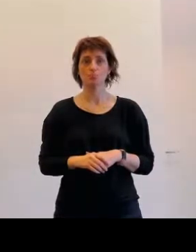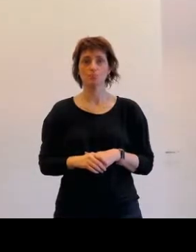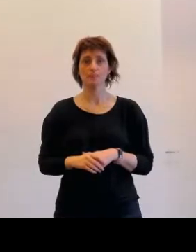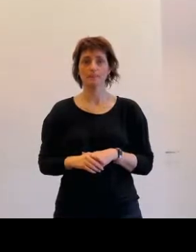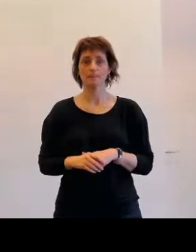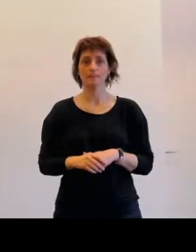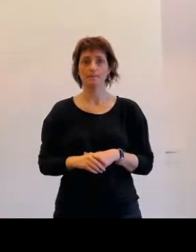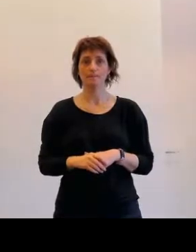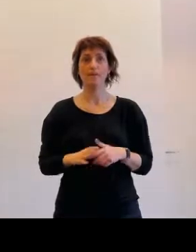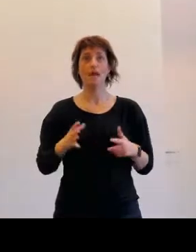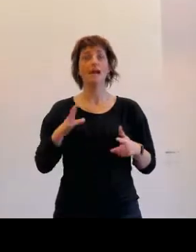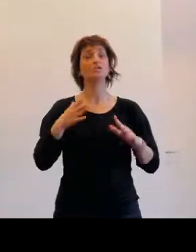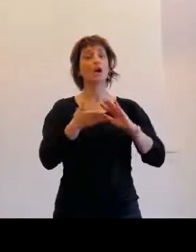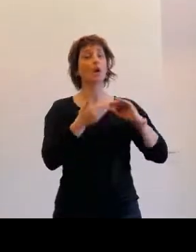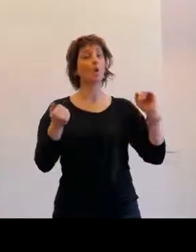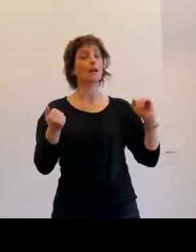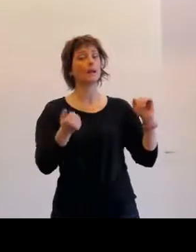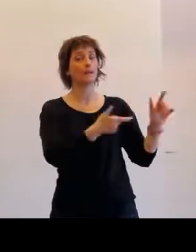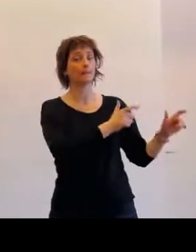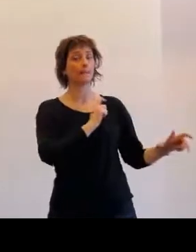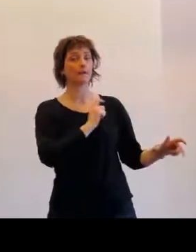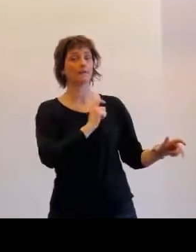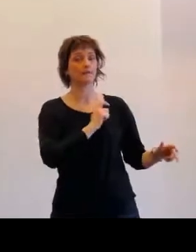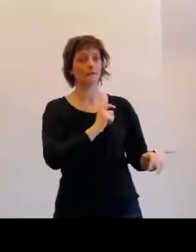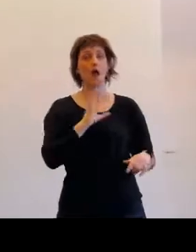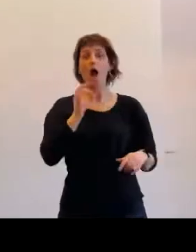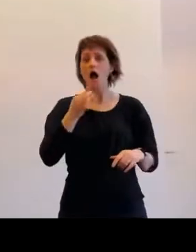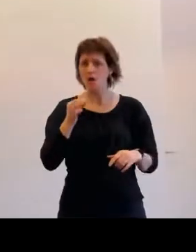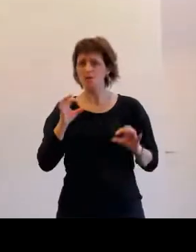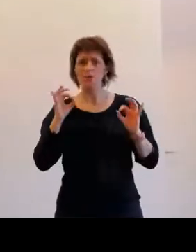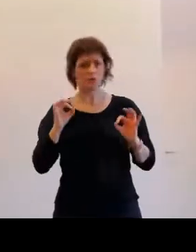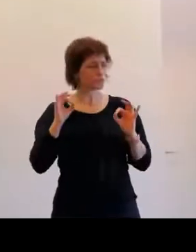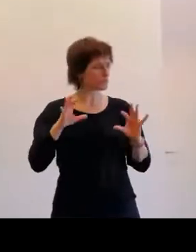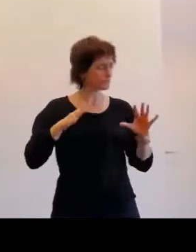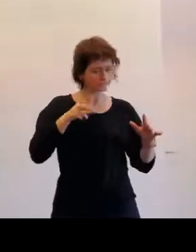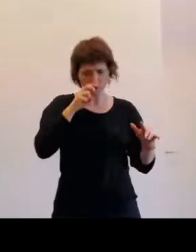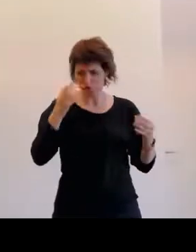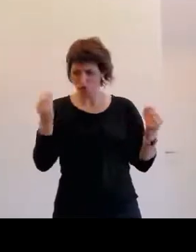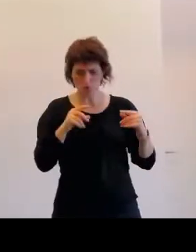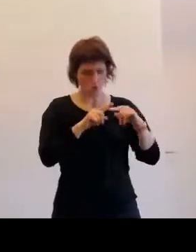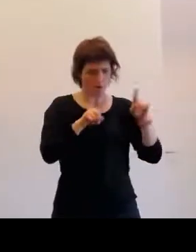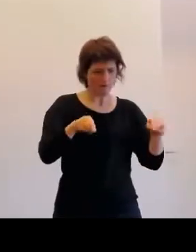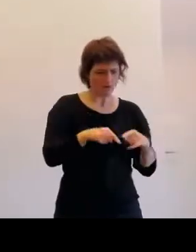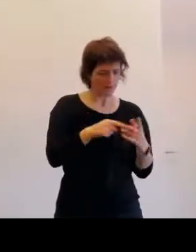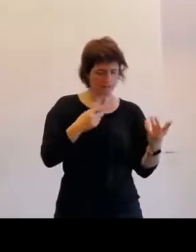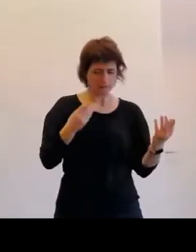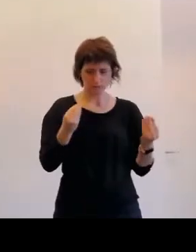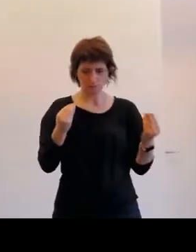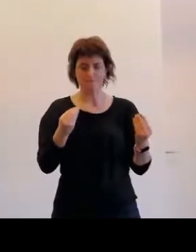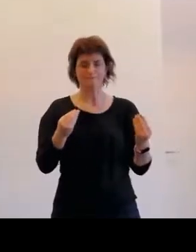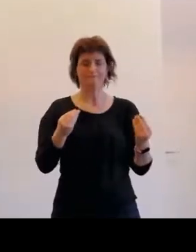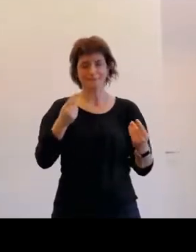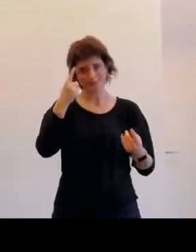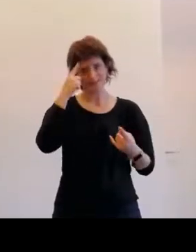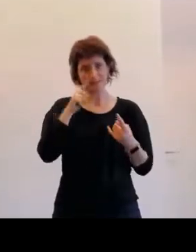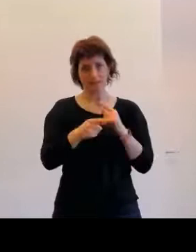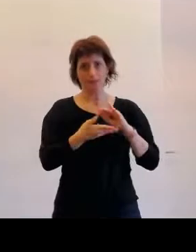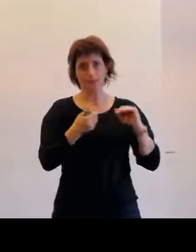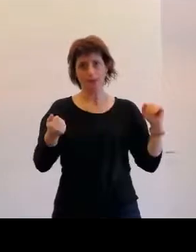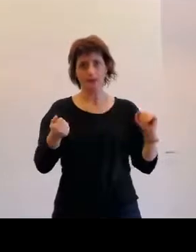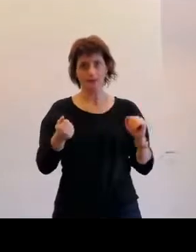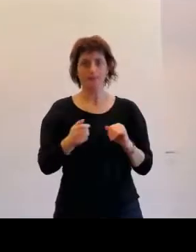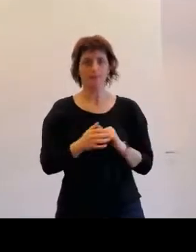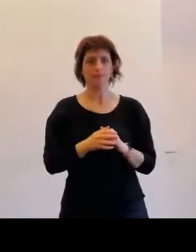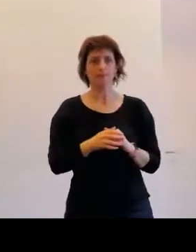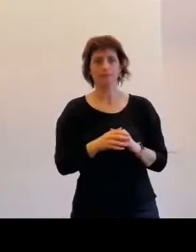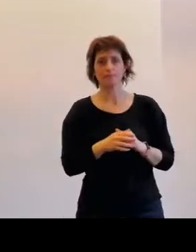Nadège. J'ai son pouvoir. Oui, alors c'est ce que j'étais en train de chercher les pouvoirs. Je ne les ai pas sous les yeux, mais bon. Je vous les ai